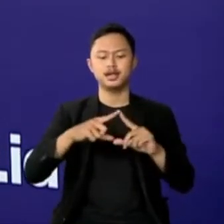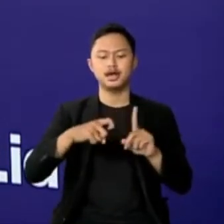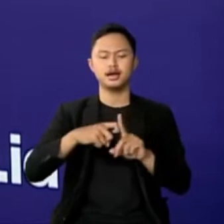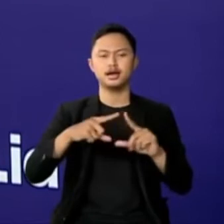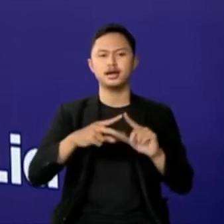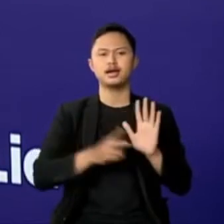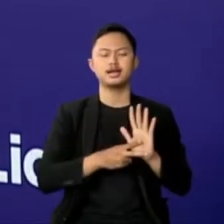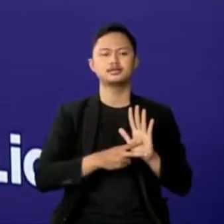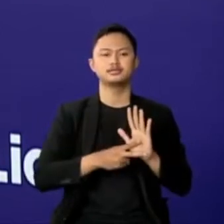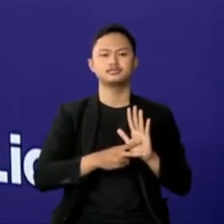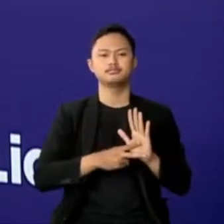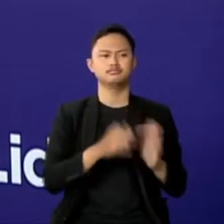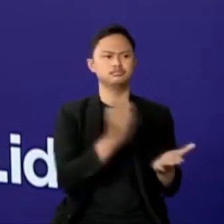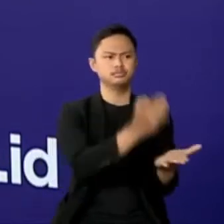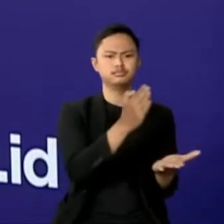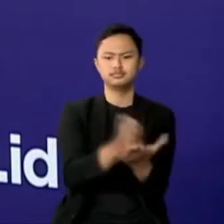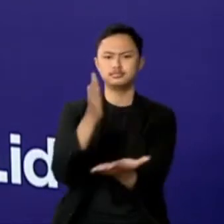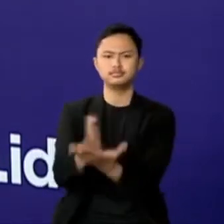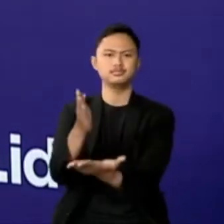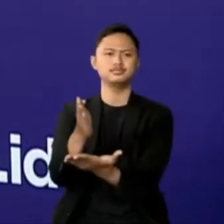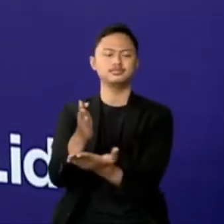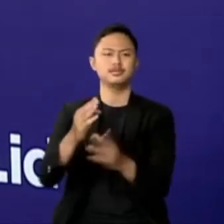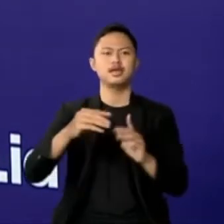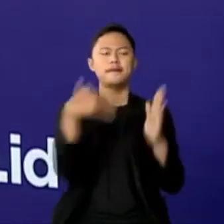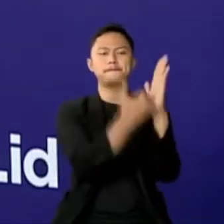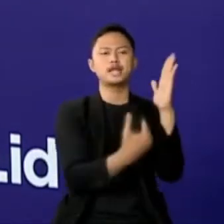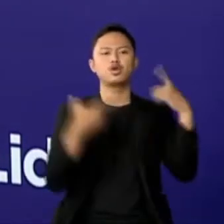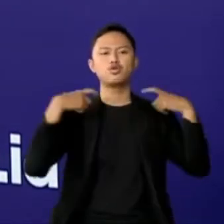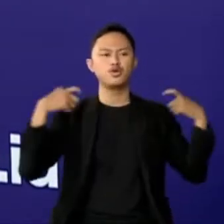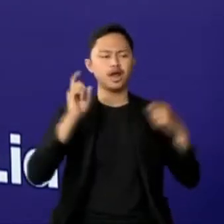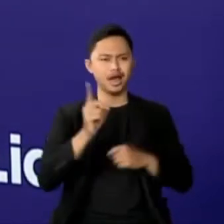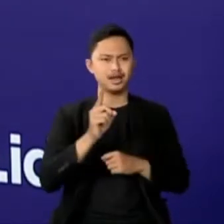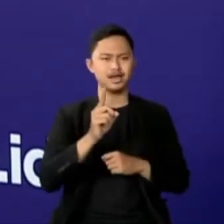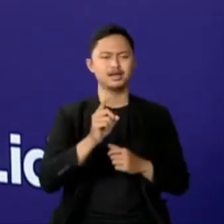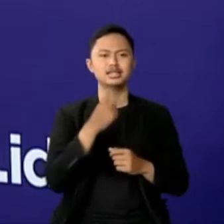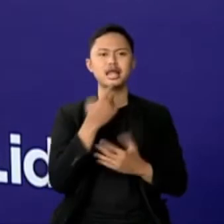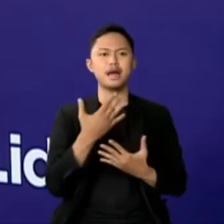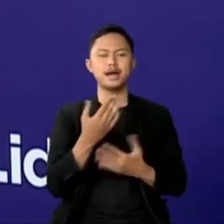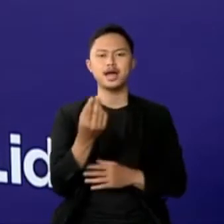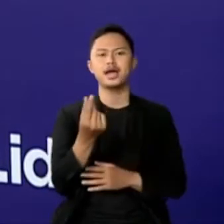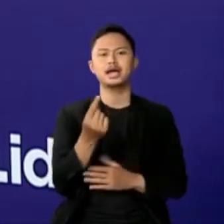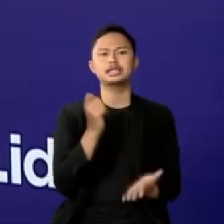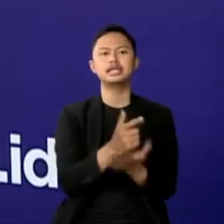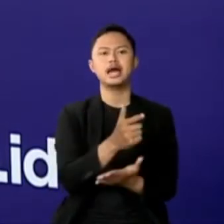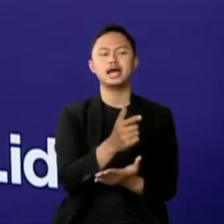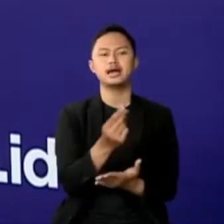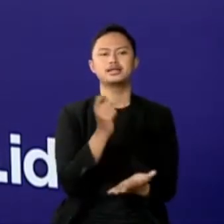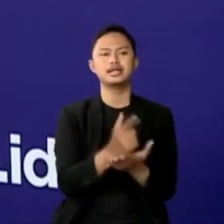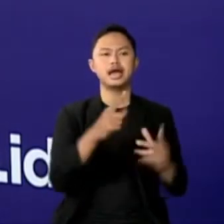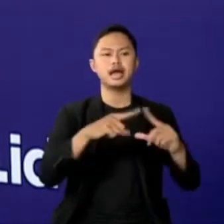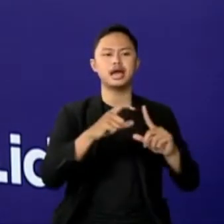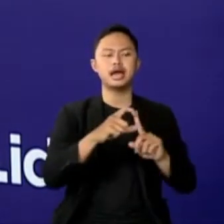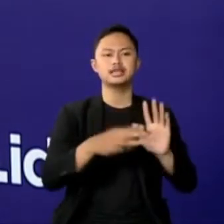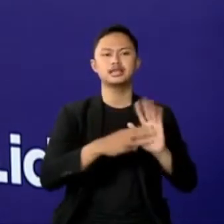terkait peledakan ada perbup 79 tahun 2000 tentang denda progresif dari mulai denda